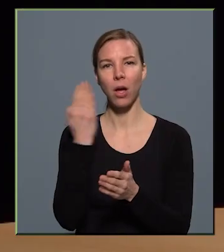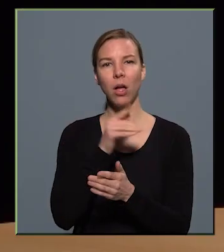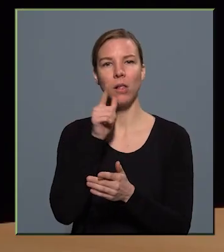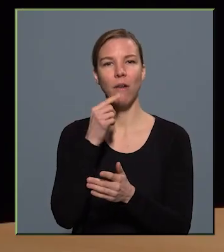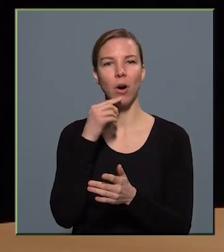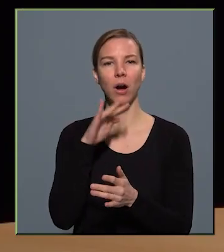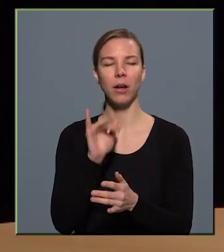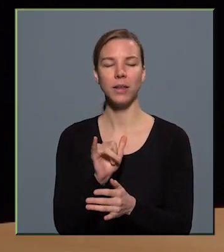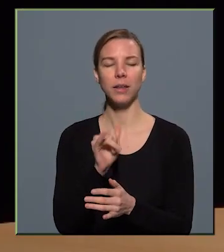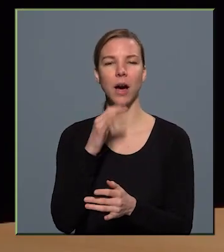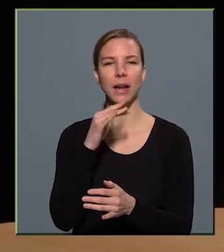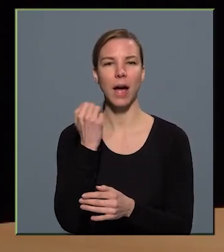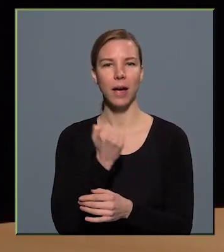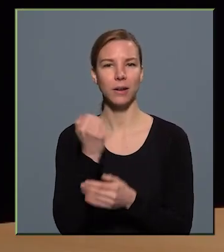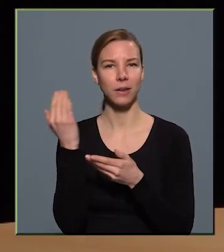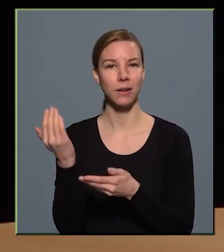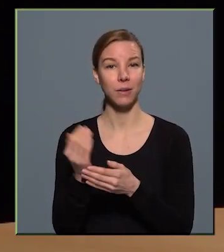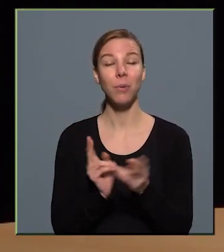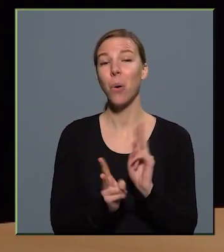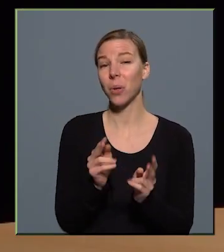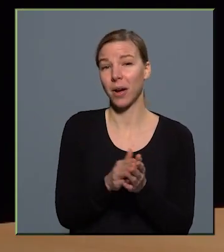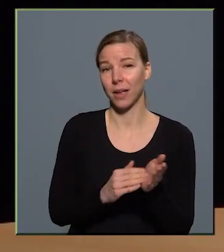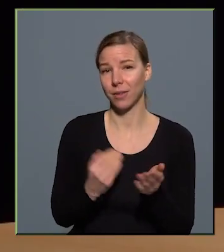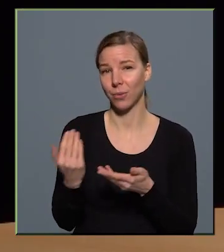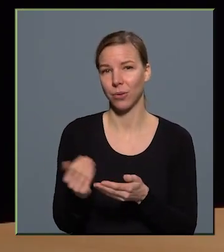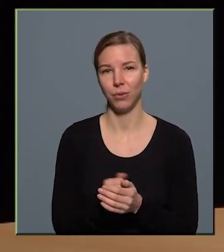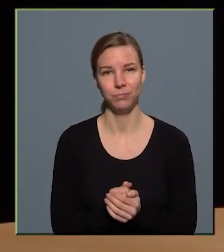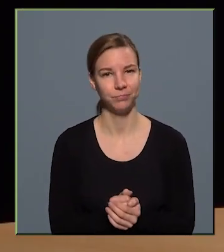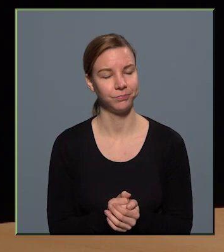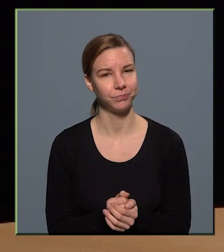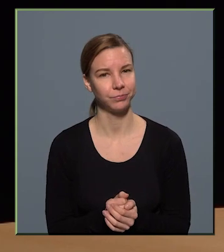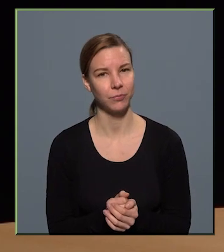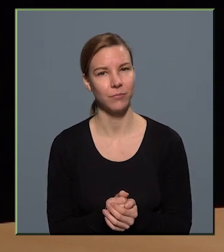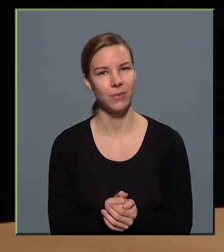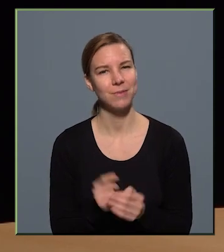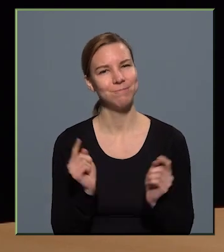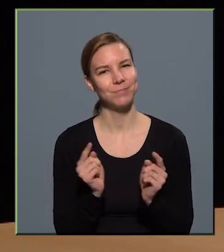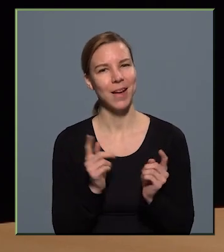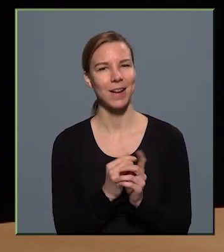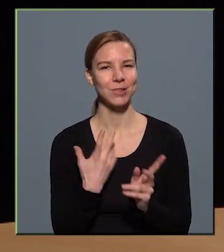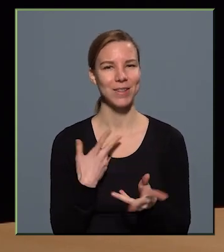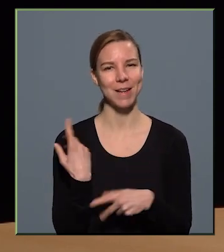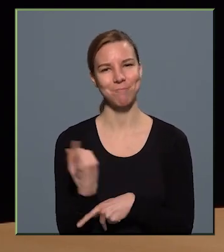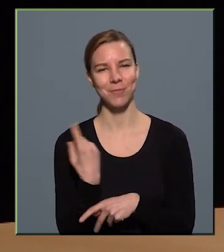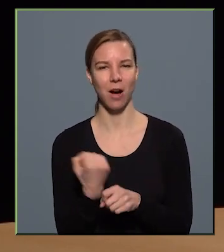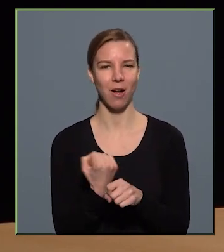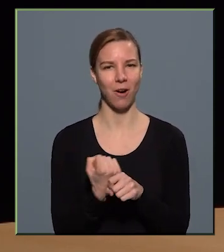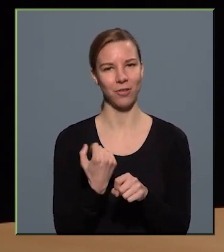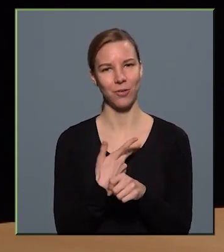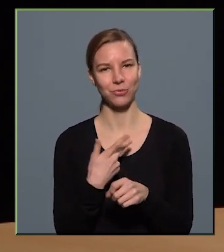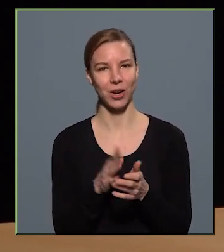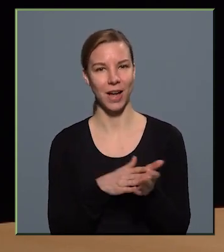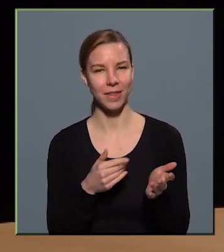Richárdot, akkor hogy kezdődött ez az egész? Hát kicsit kalandosan kezdődött ez az egész. Én